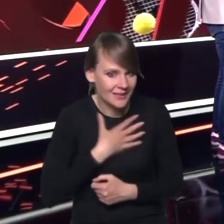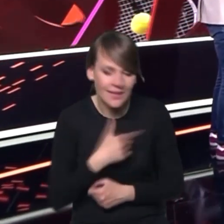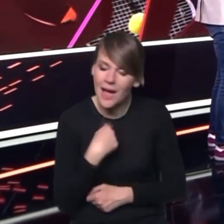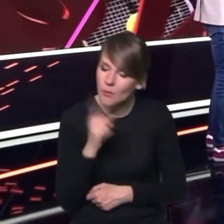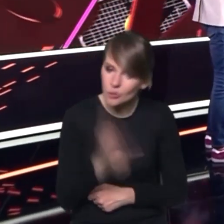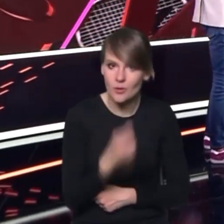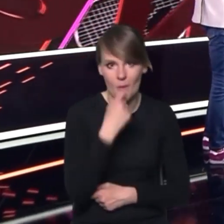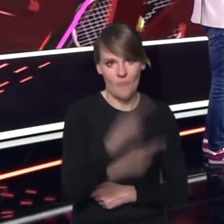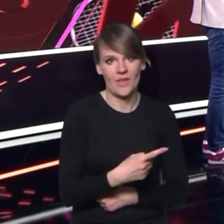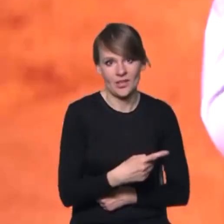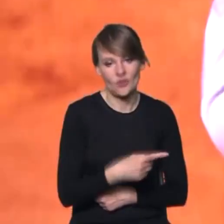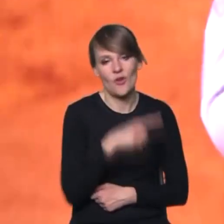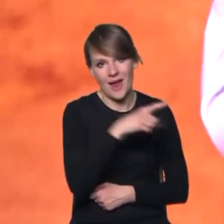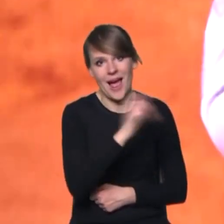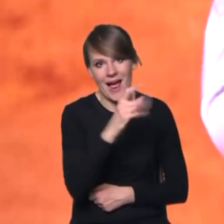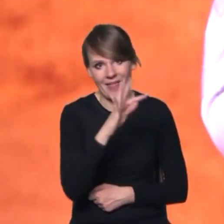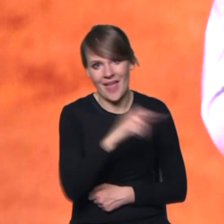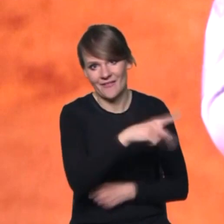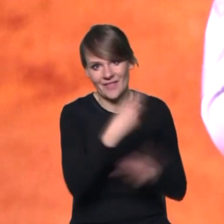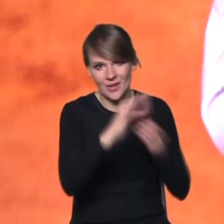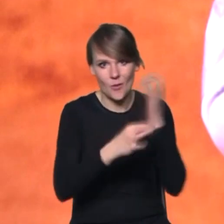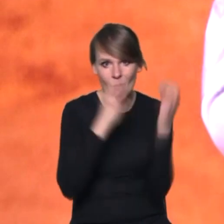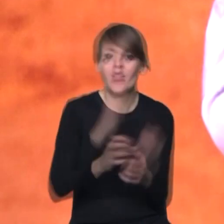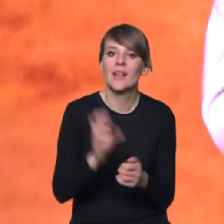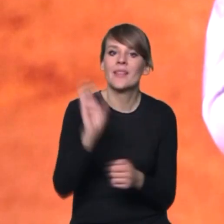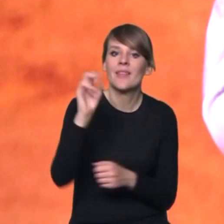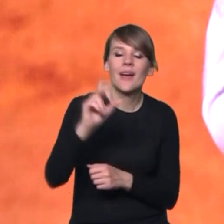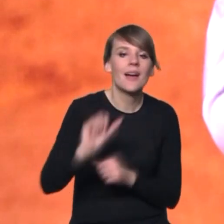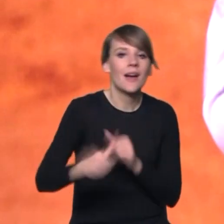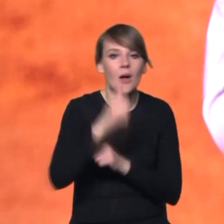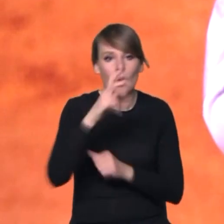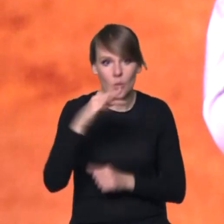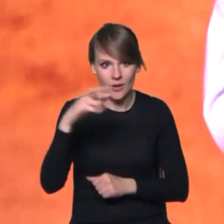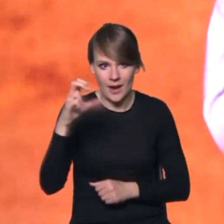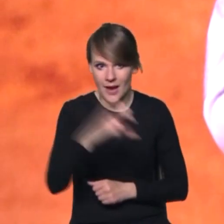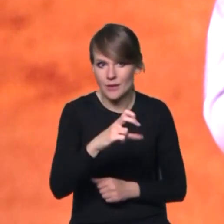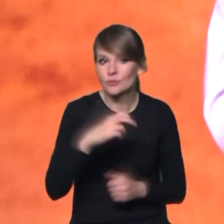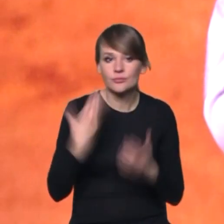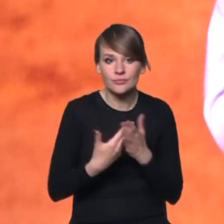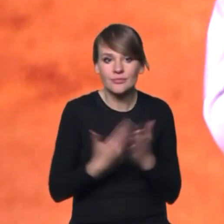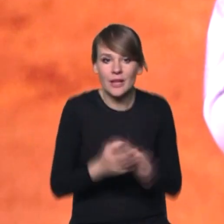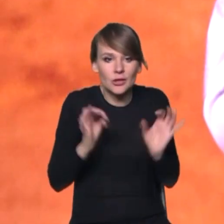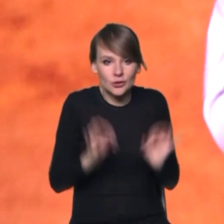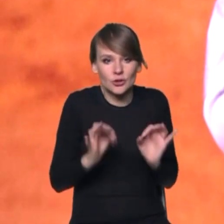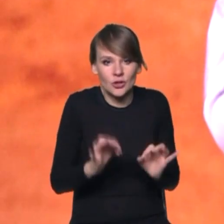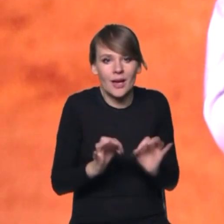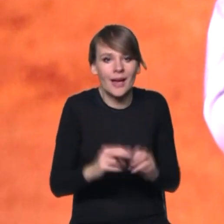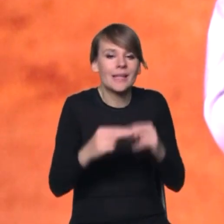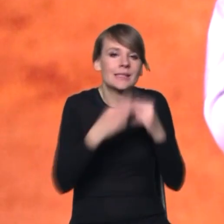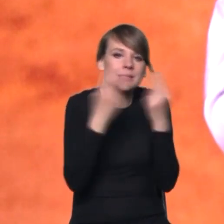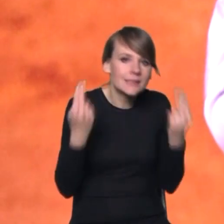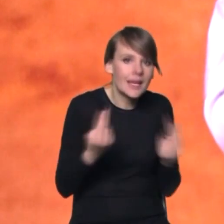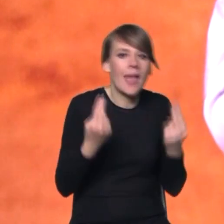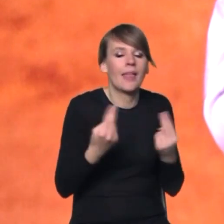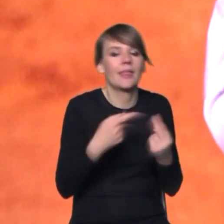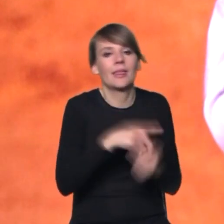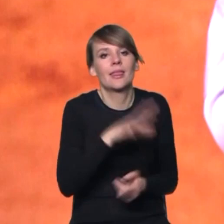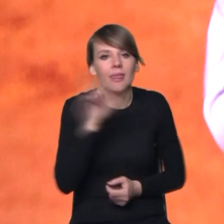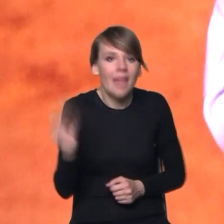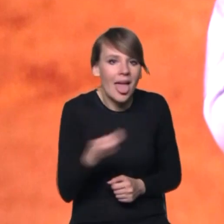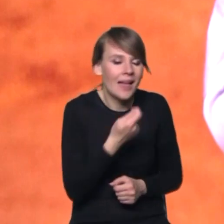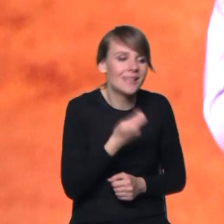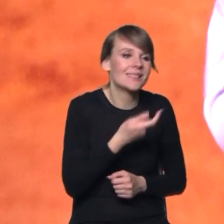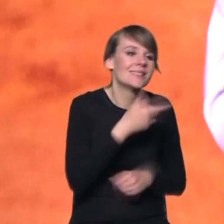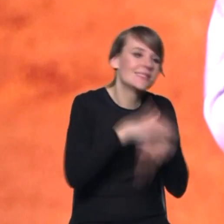rozwinie temat. A teraz Iga. Tak, a zaczynamy od Huberta Hurkacza, dlatego że to dzisiaj taki słodko-gorzki dzień dla polskich tenisistów, tak jak